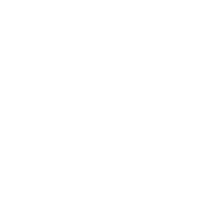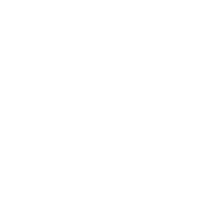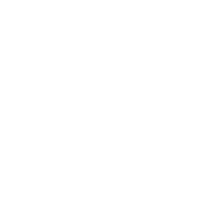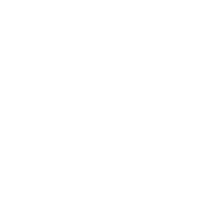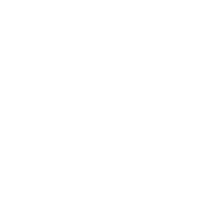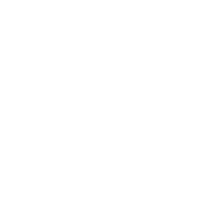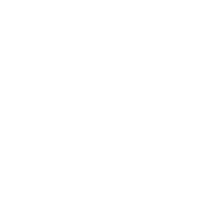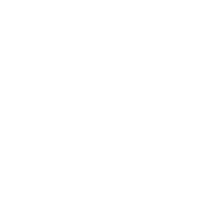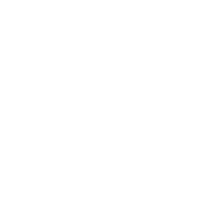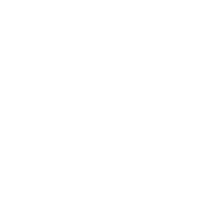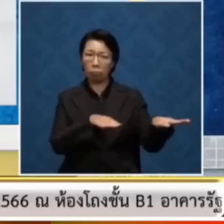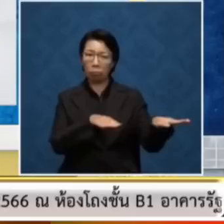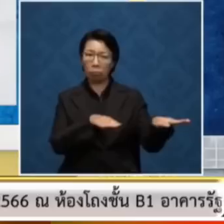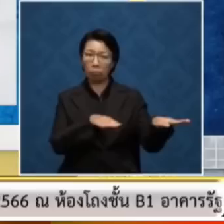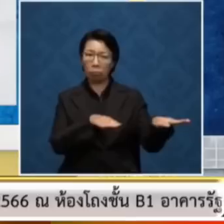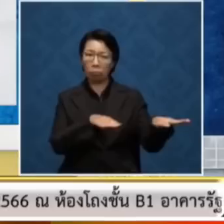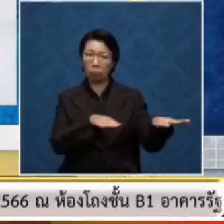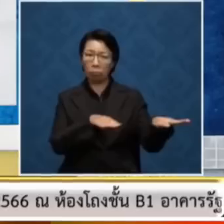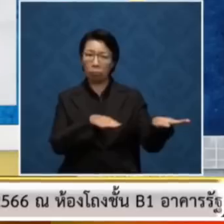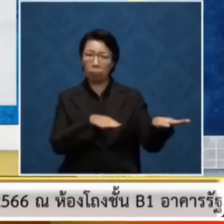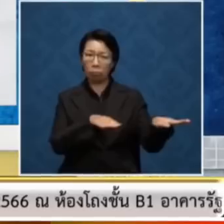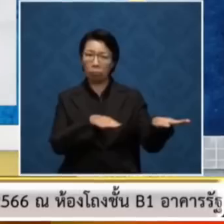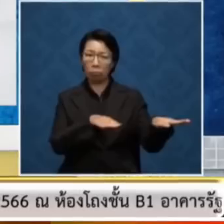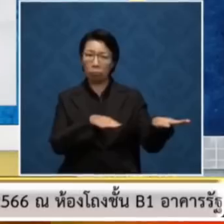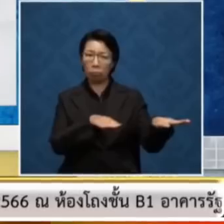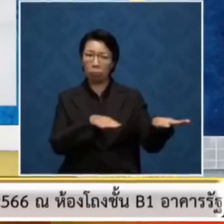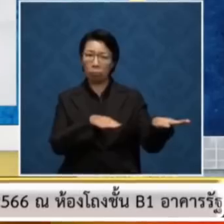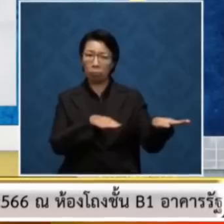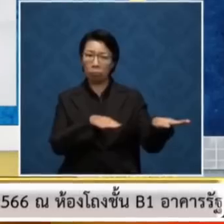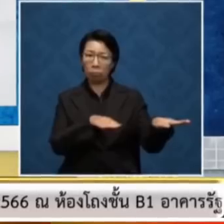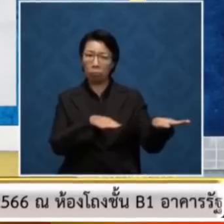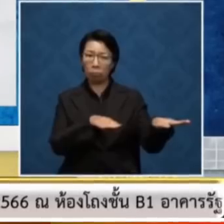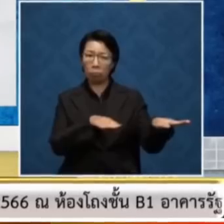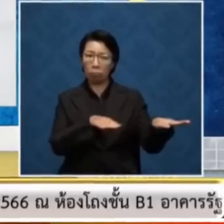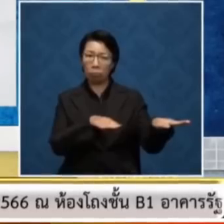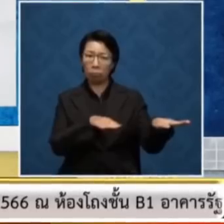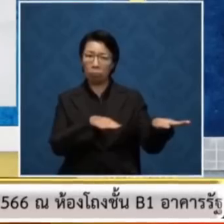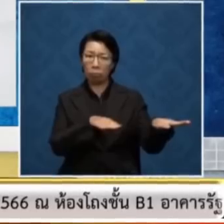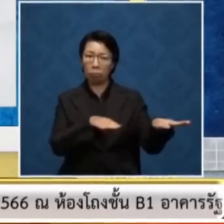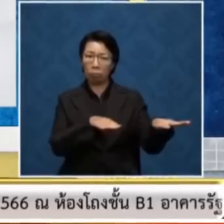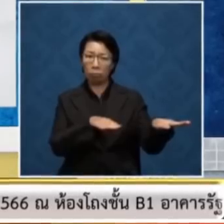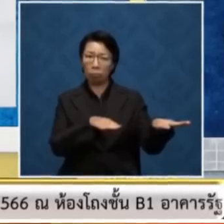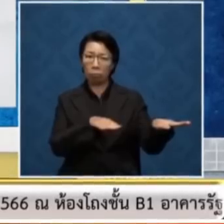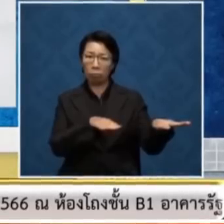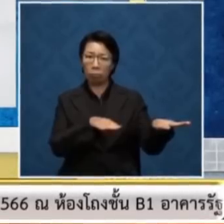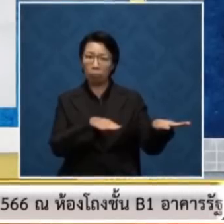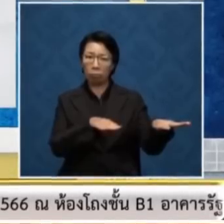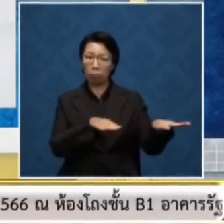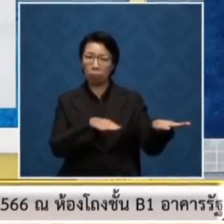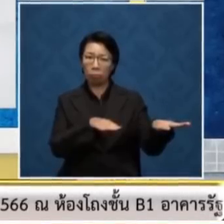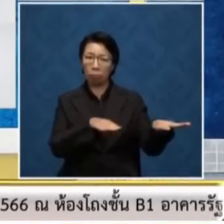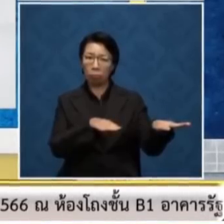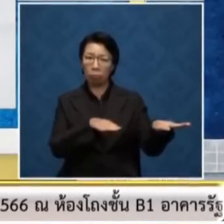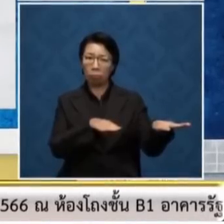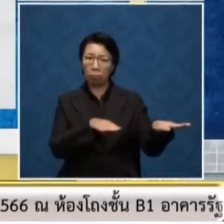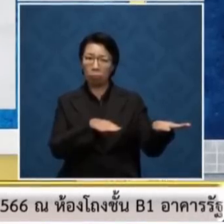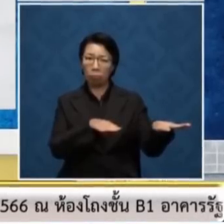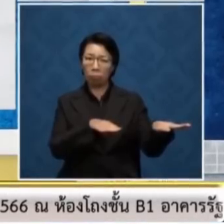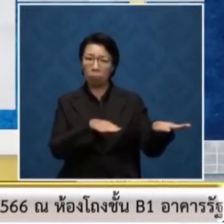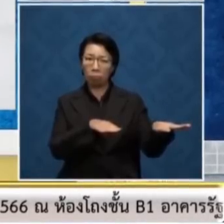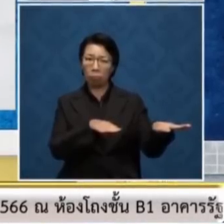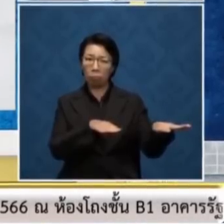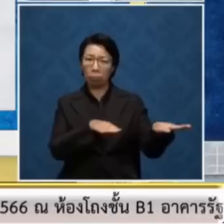ซียนจริงๆนะครับทำไมคนไทยต้องใช้ไฟฟ้าราคาแพ